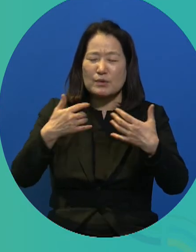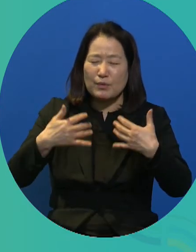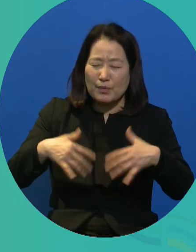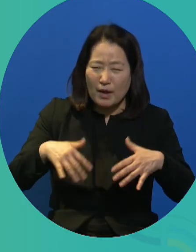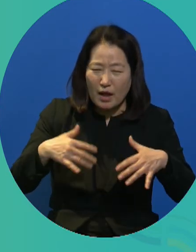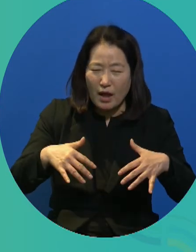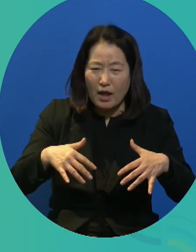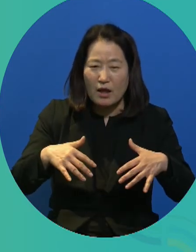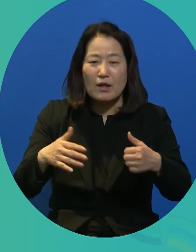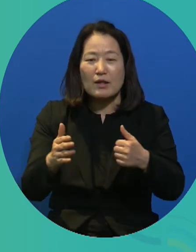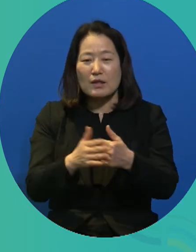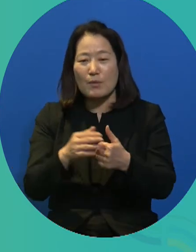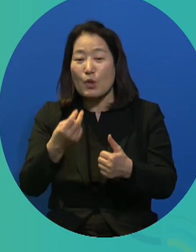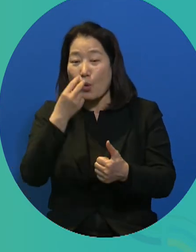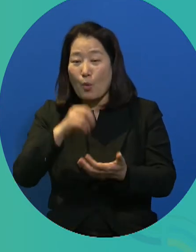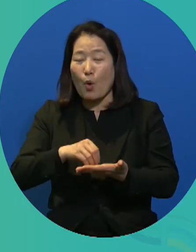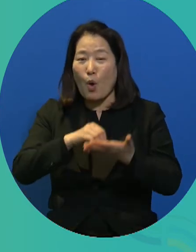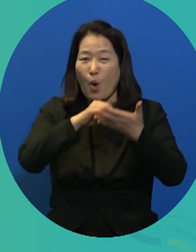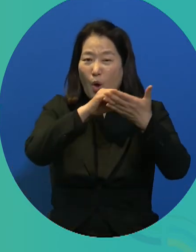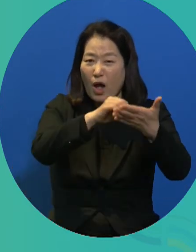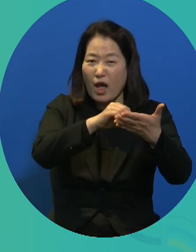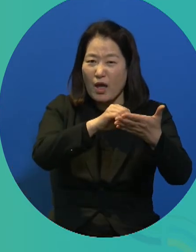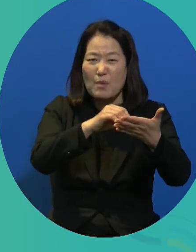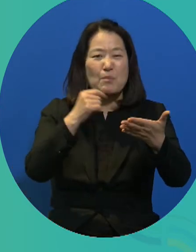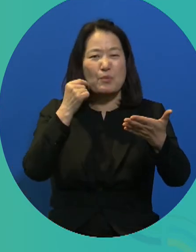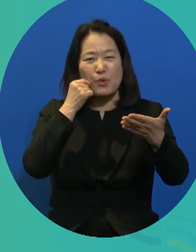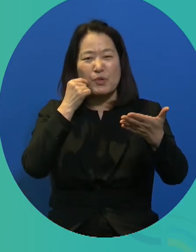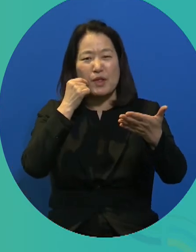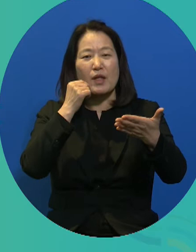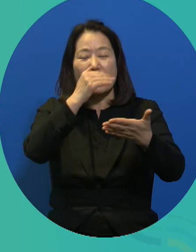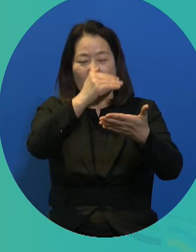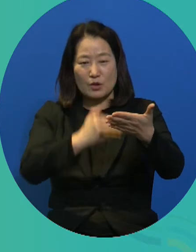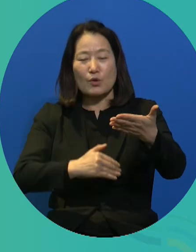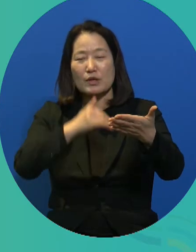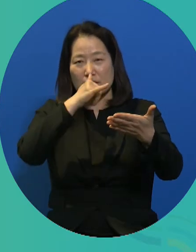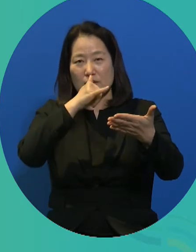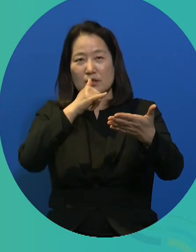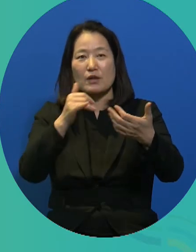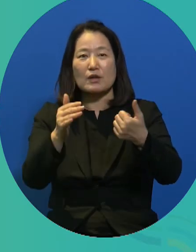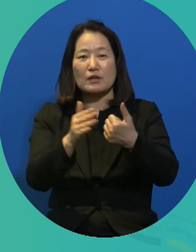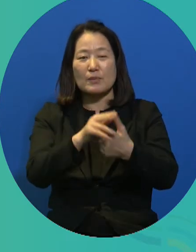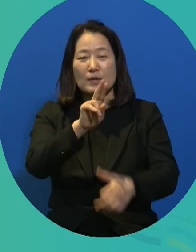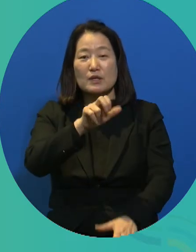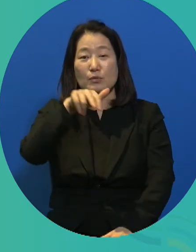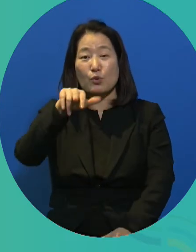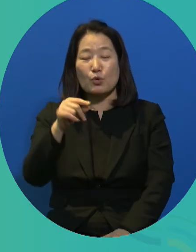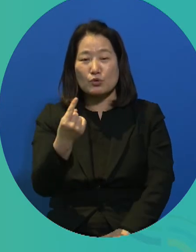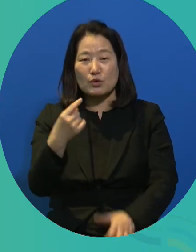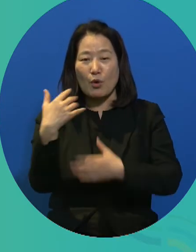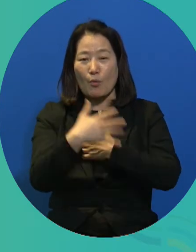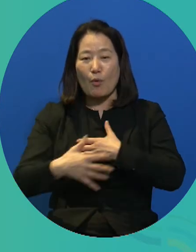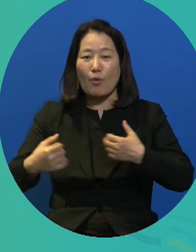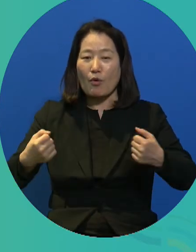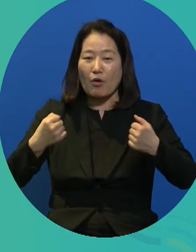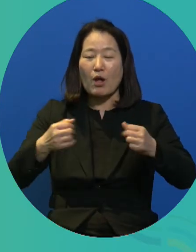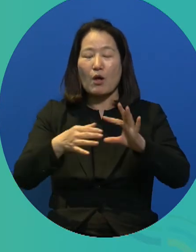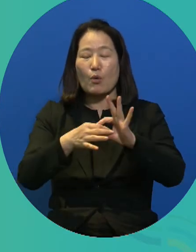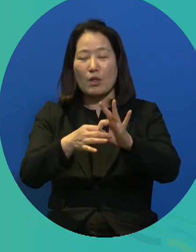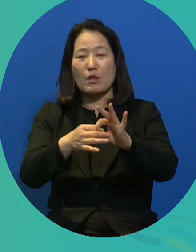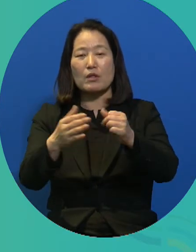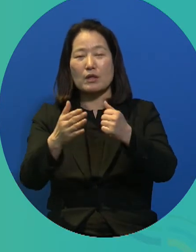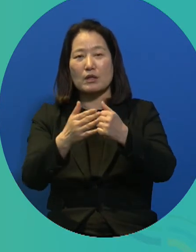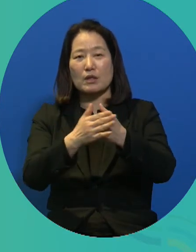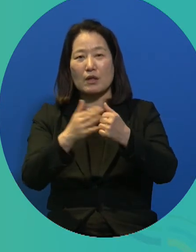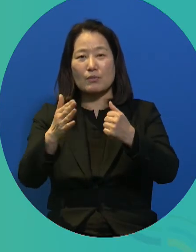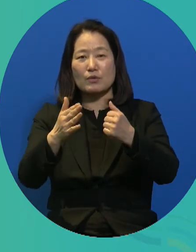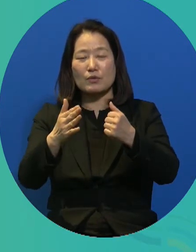보험 가입을 제한하는 내용이 있었습니다. 이전에. 그래서 이 25조가 건강과 관련해서 건강